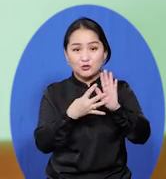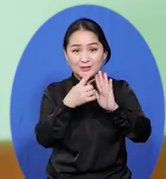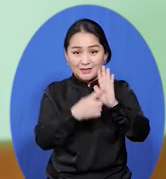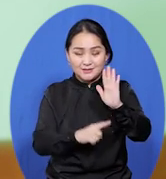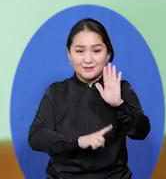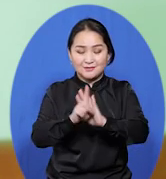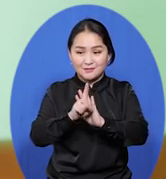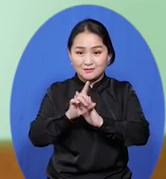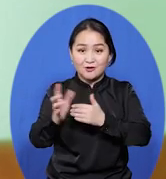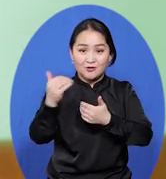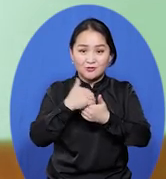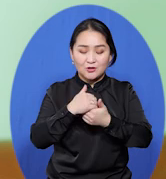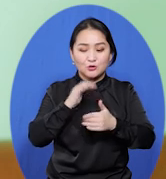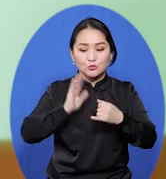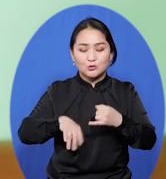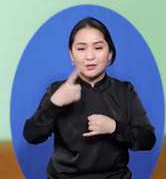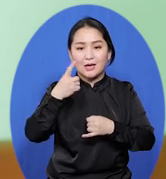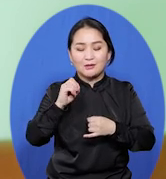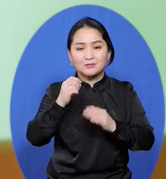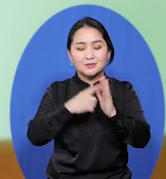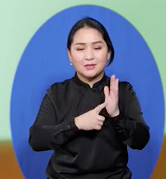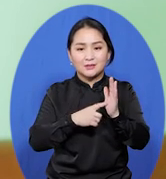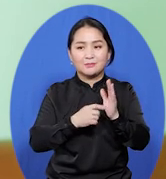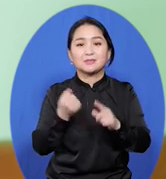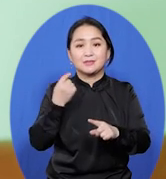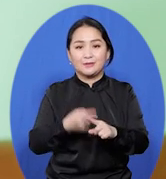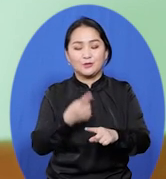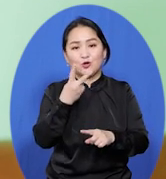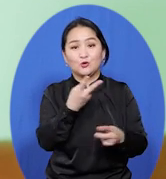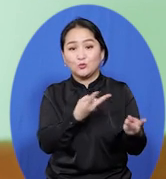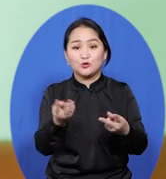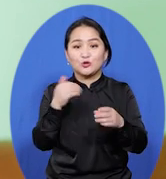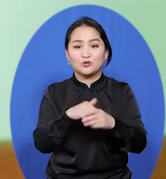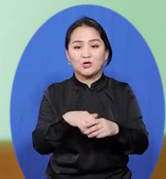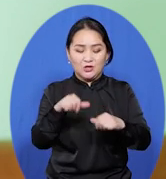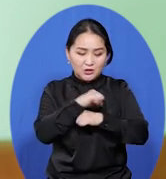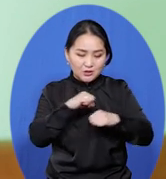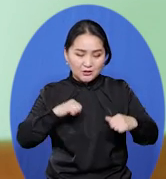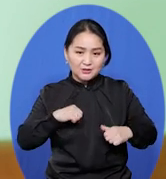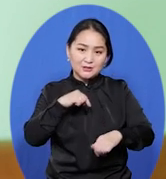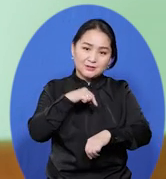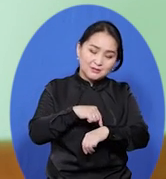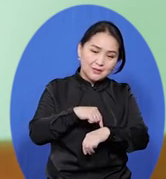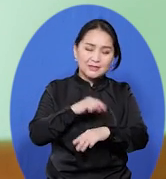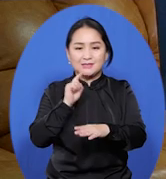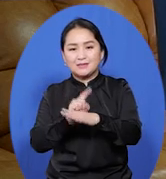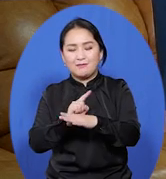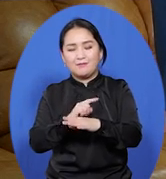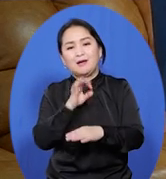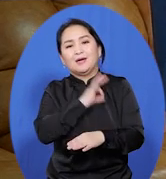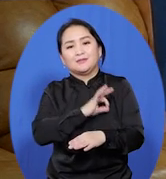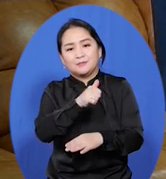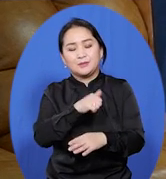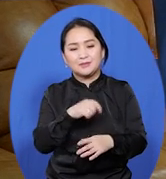нэвтрлээ шүү дээ. Энэ сая сүүлдээ 10 сүүлийнх нь 10 сард бас хоёр төрлийн үйлчлэгийг нэмэгдлээ. Энэ бол үнэхээр иргэдийн нөгөө ажлын цаг завыг бол хэмжинэ.